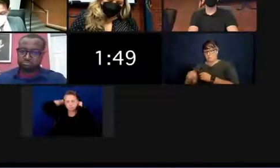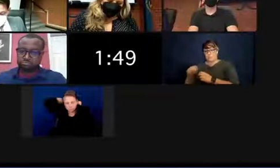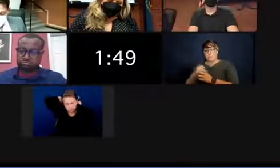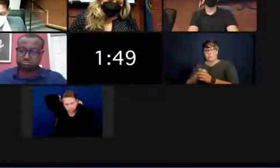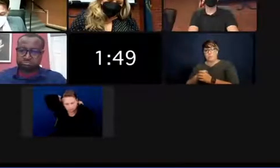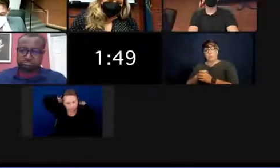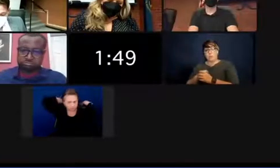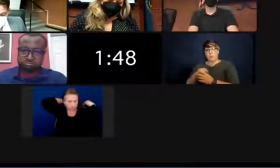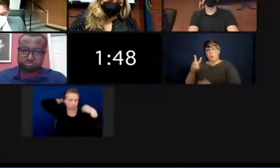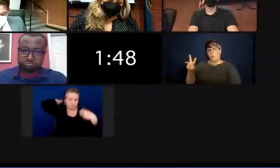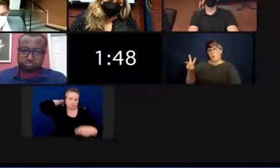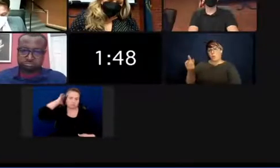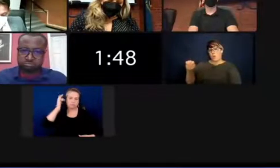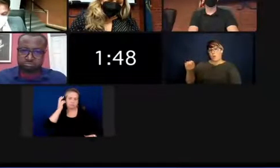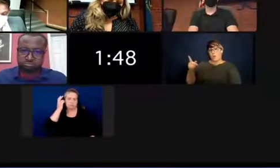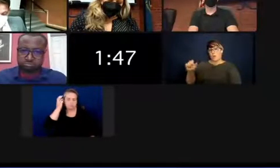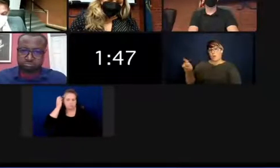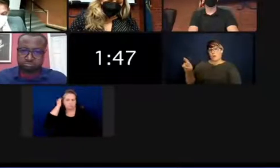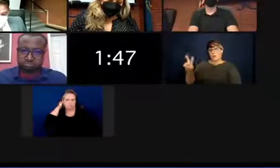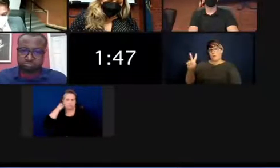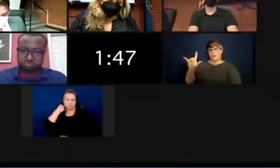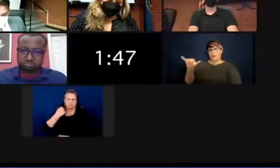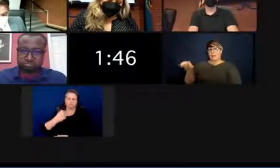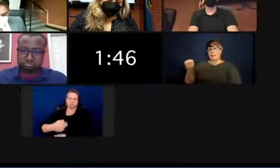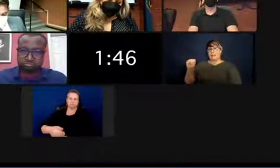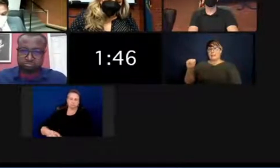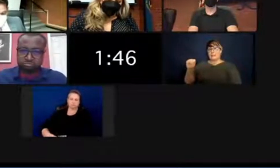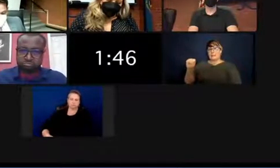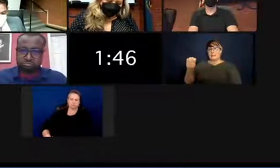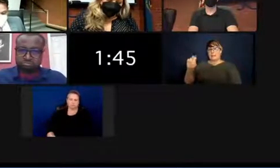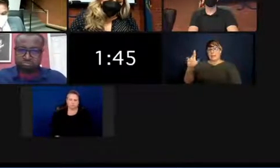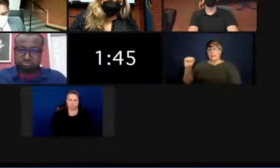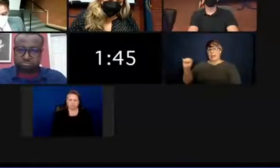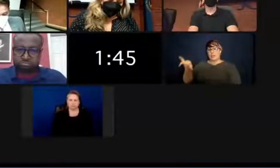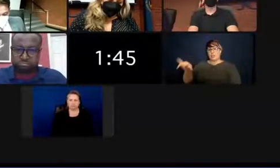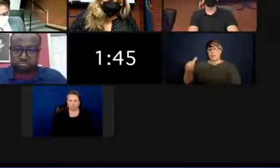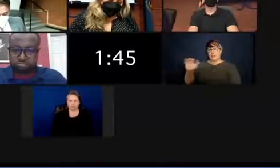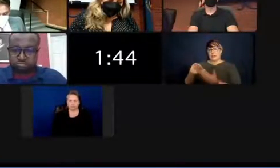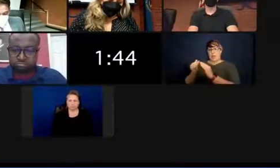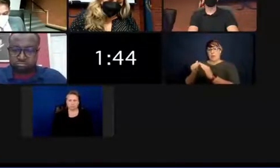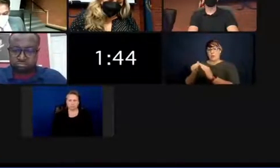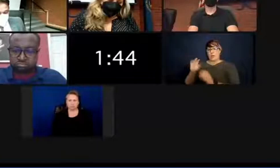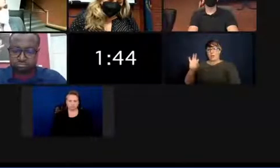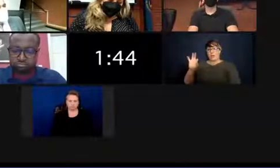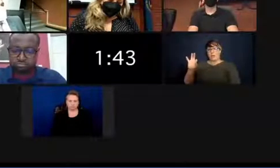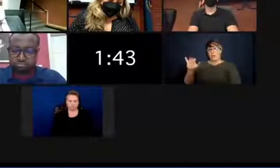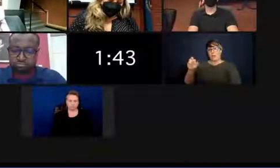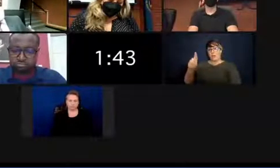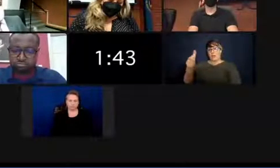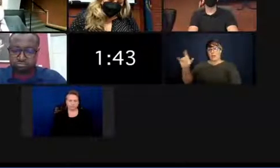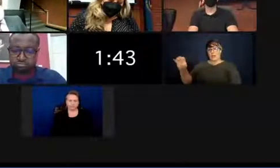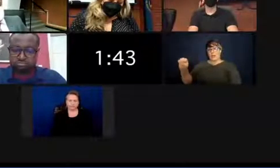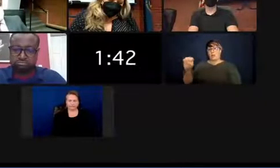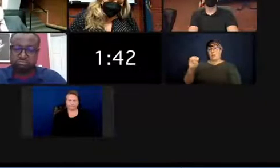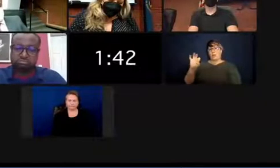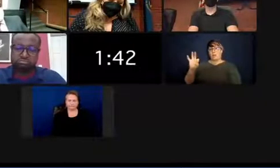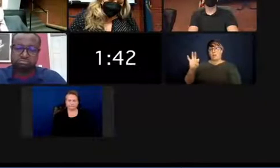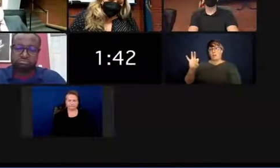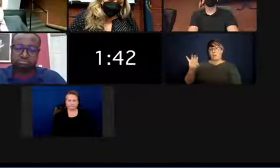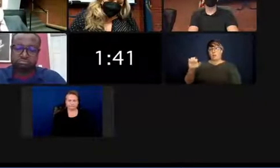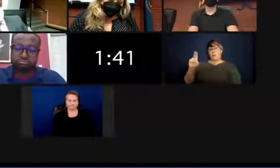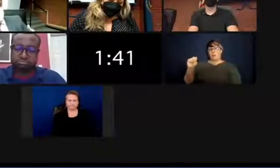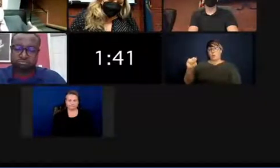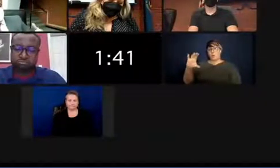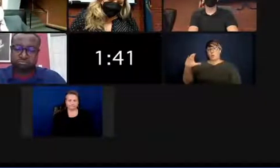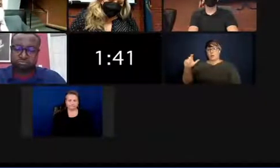Hapa nimeona Wagner, Valley, Seneca, J-Town, Fairdale, Troncrieg.